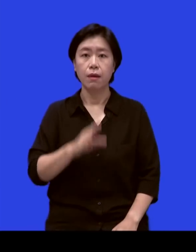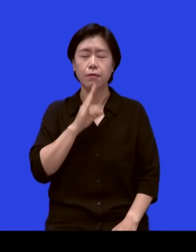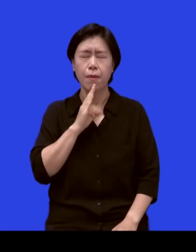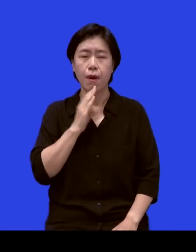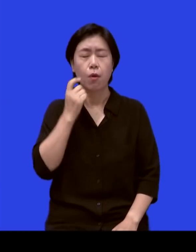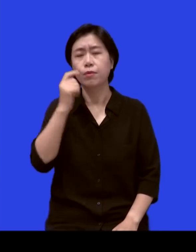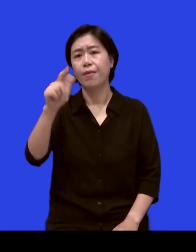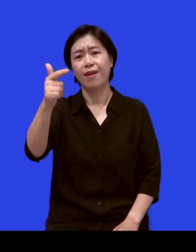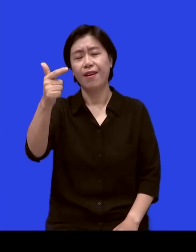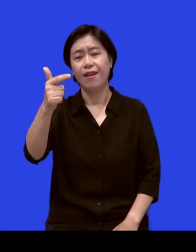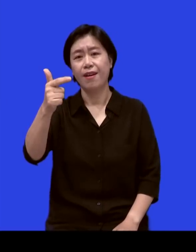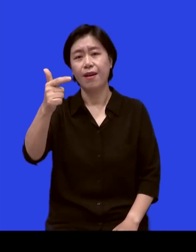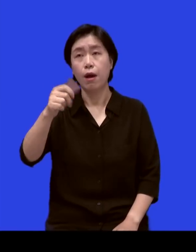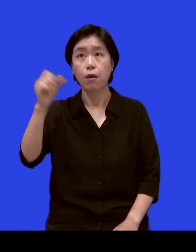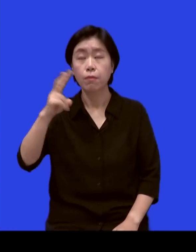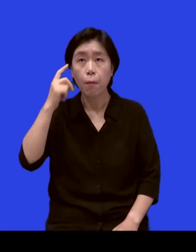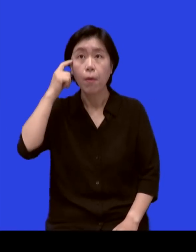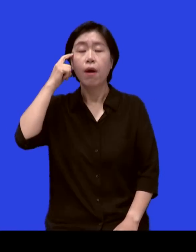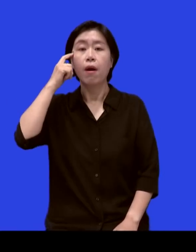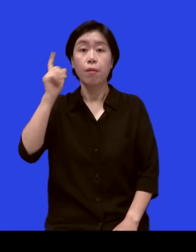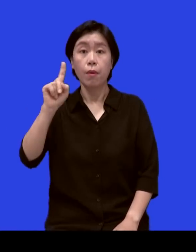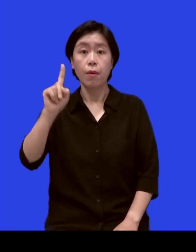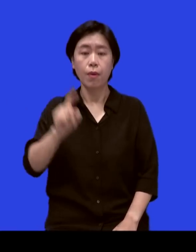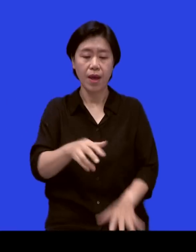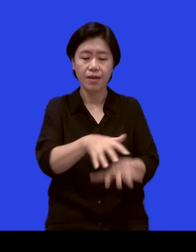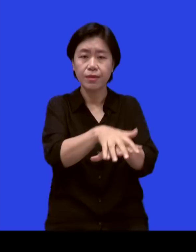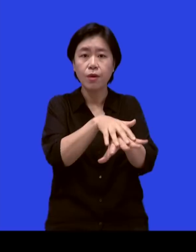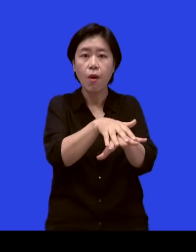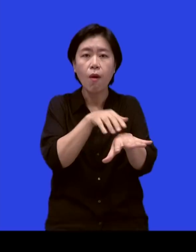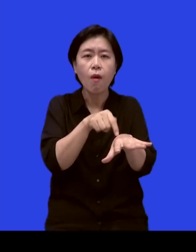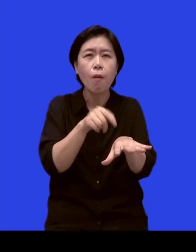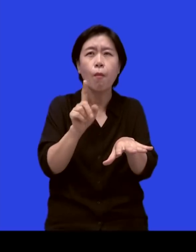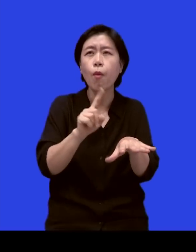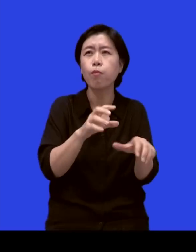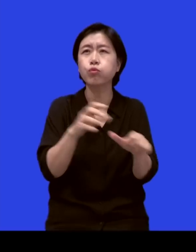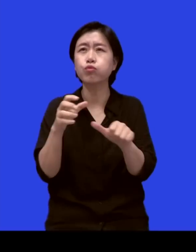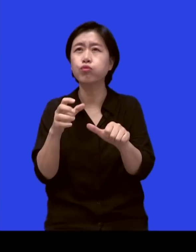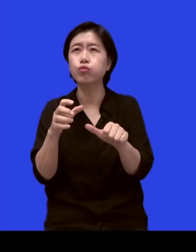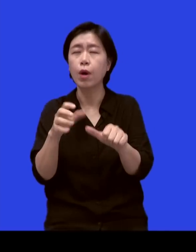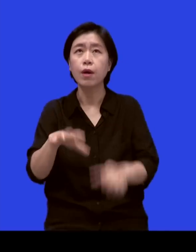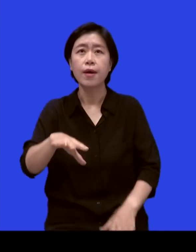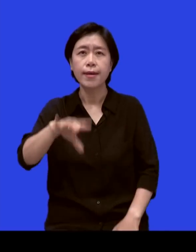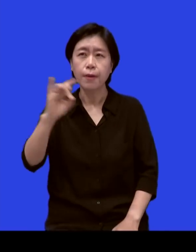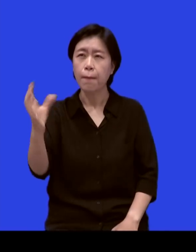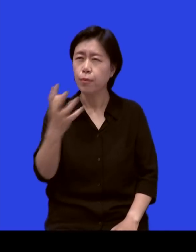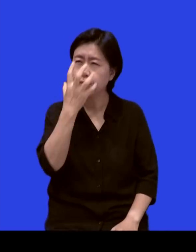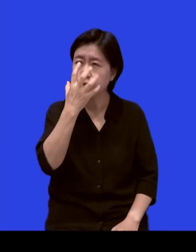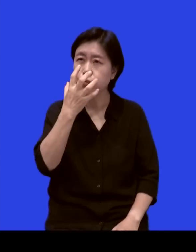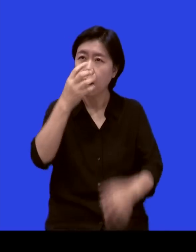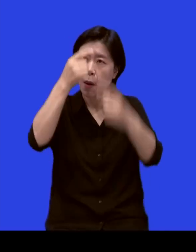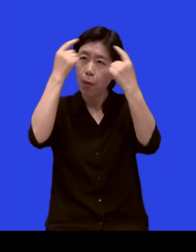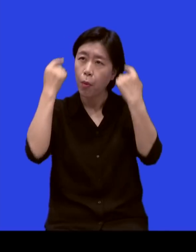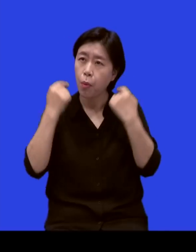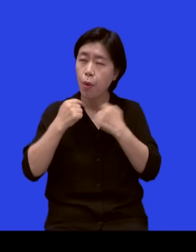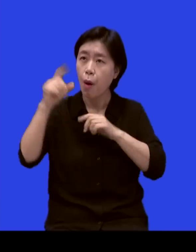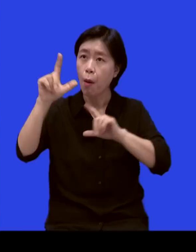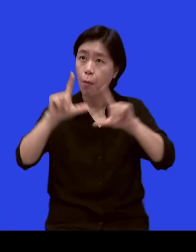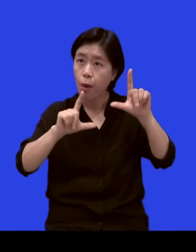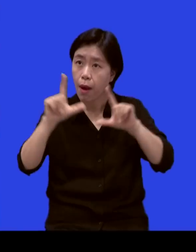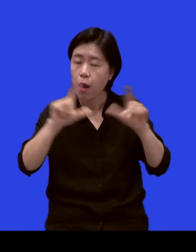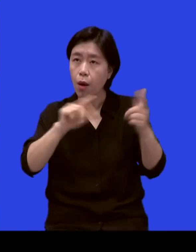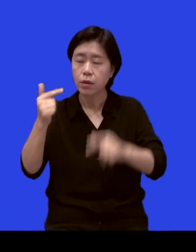그 네오플랜 소재부터 예. 그 디자인, 그 형틀, 최초의 디자인 형틀까지 제 주보에다가